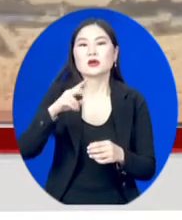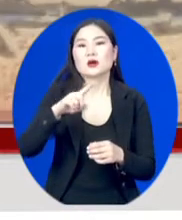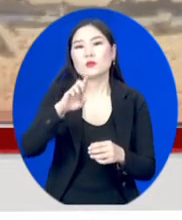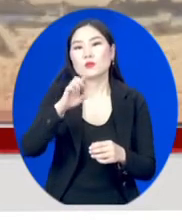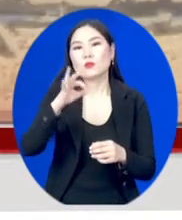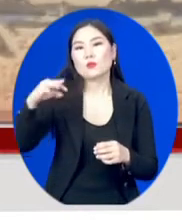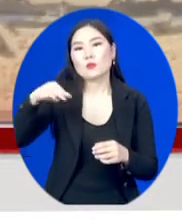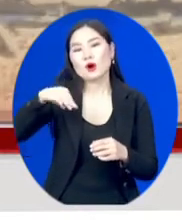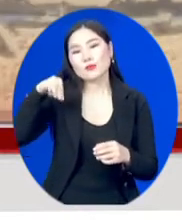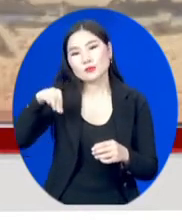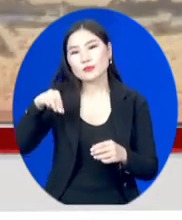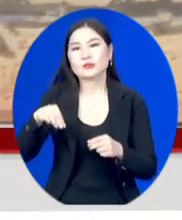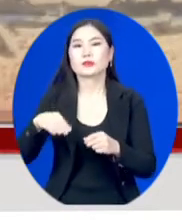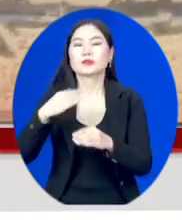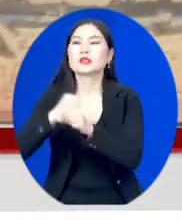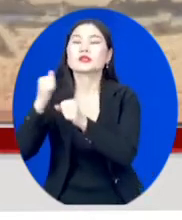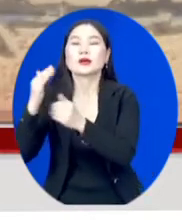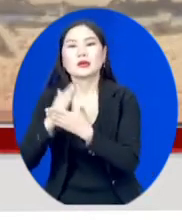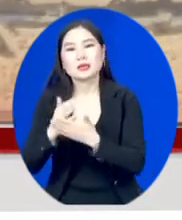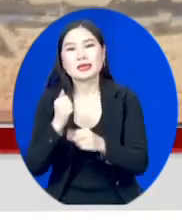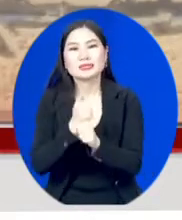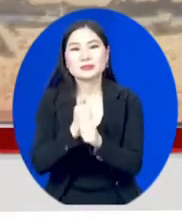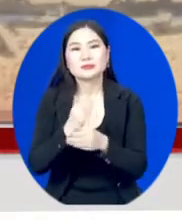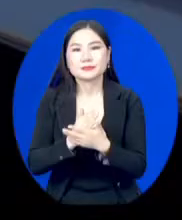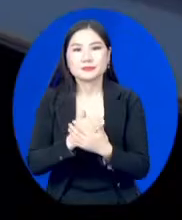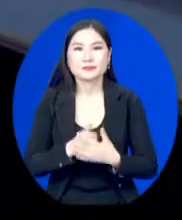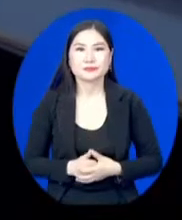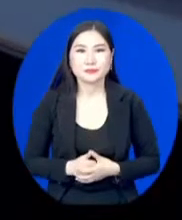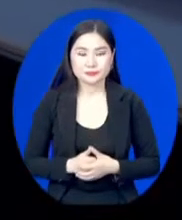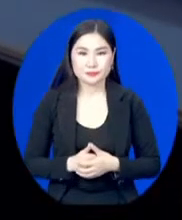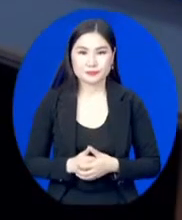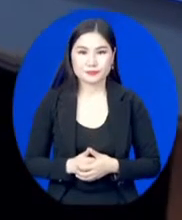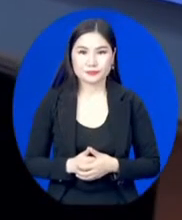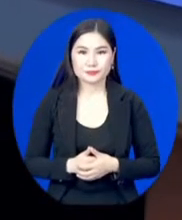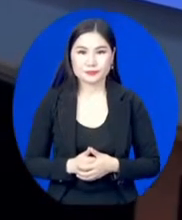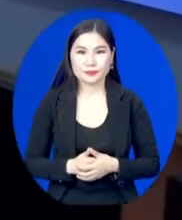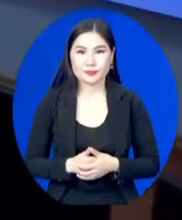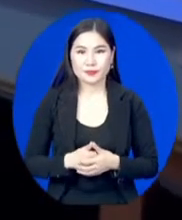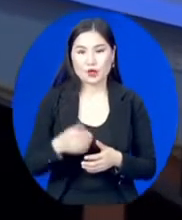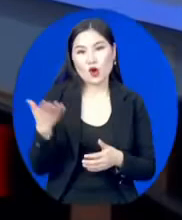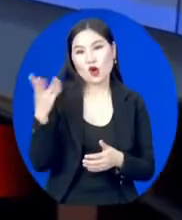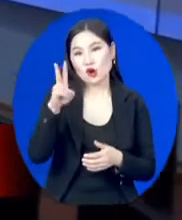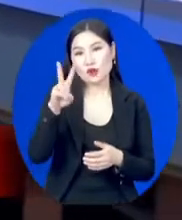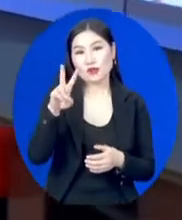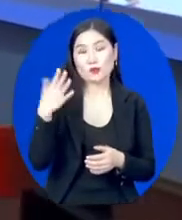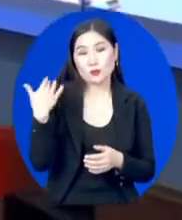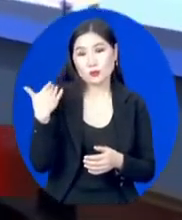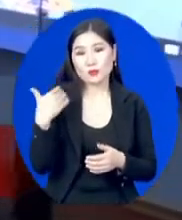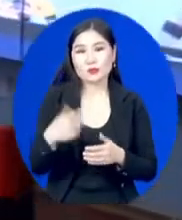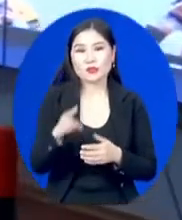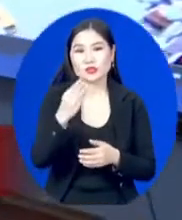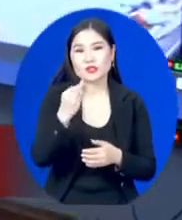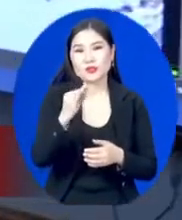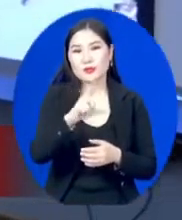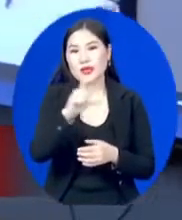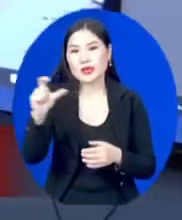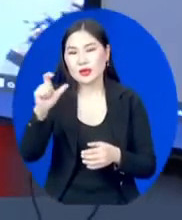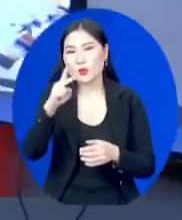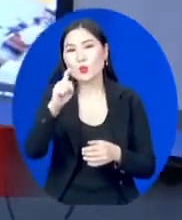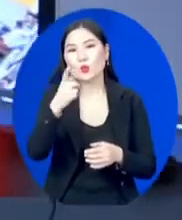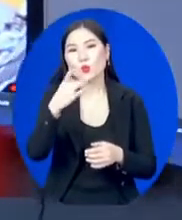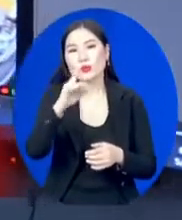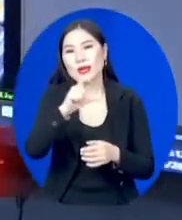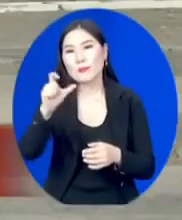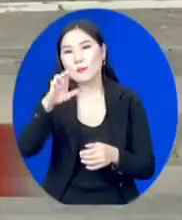байна. Үрдүнг шивээ хөрөн бомтоос сэтгүүлч Дорш Бат мэдээлнэ. За 2 хоногийн өмнөөс шивээ хөрөн бомт нүүрсний